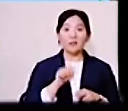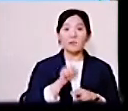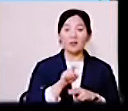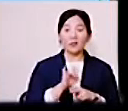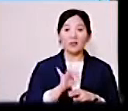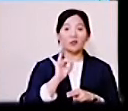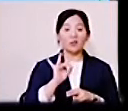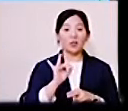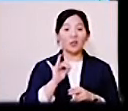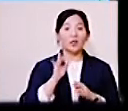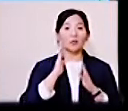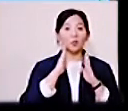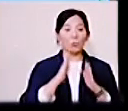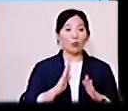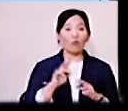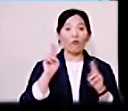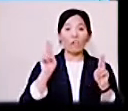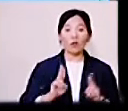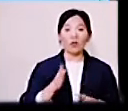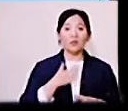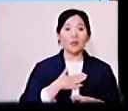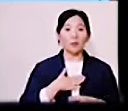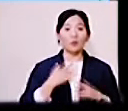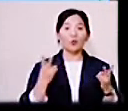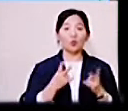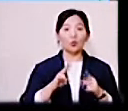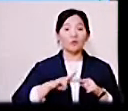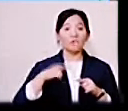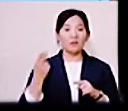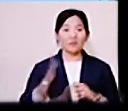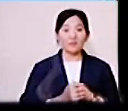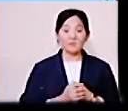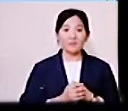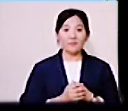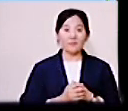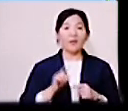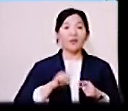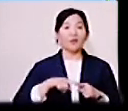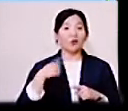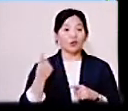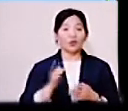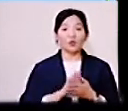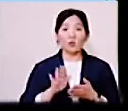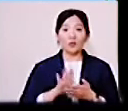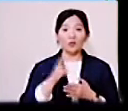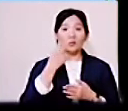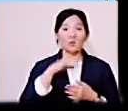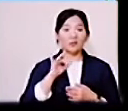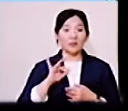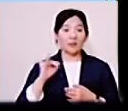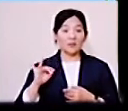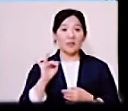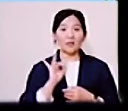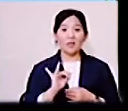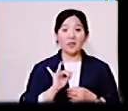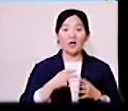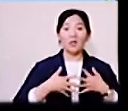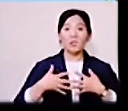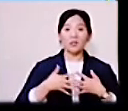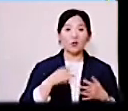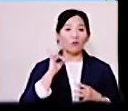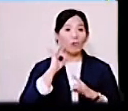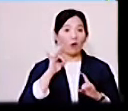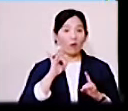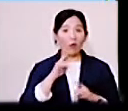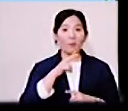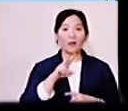не напрямую формулу. Нам нужно выразить время через частоту дискретизации и разрядность